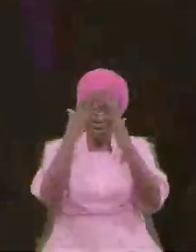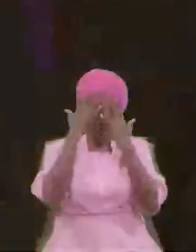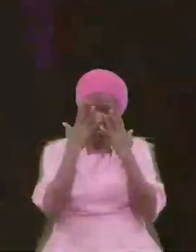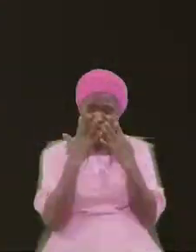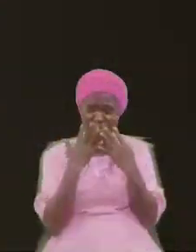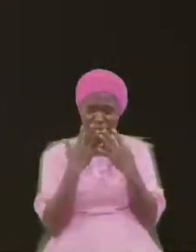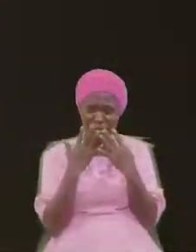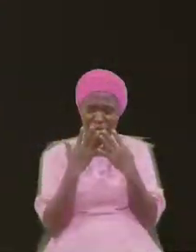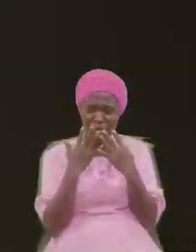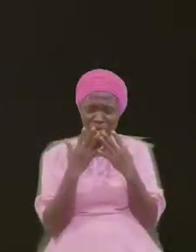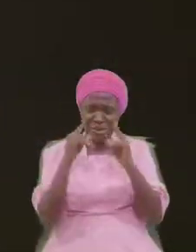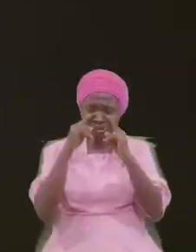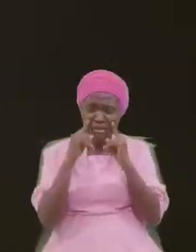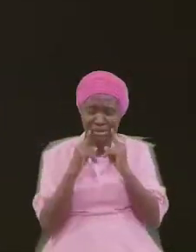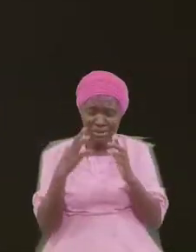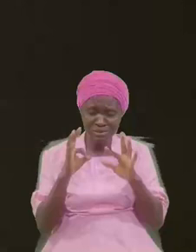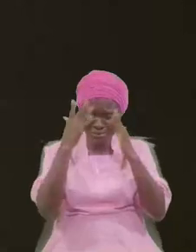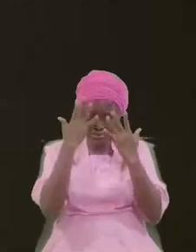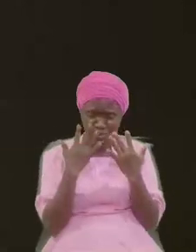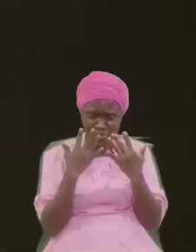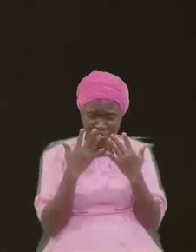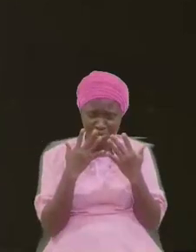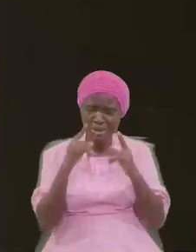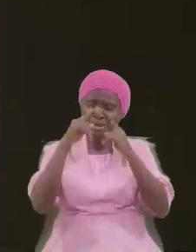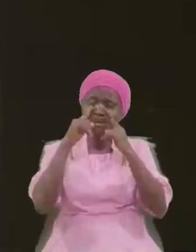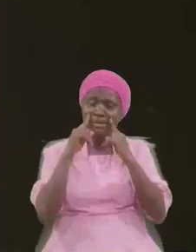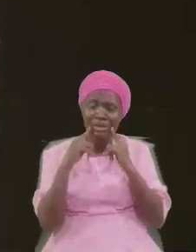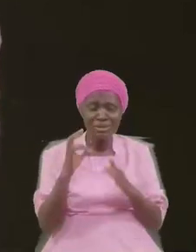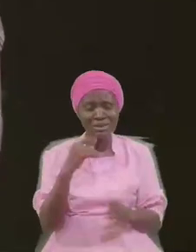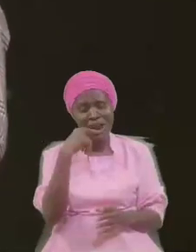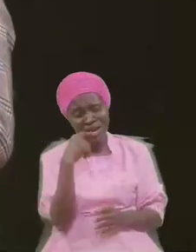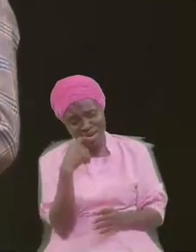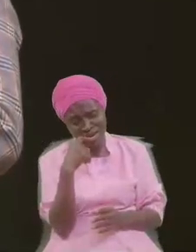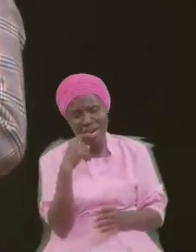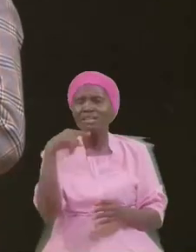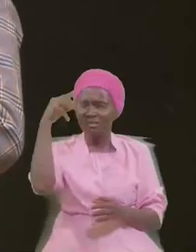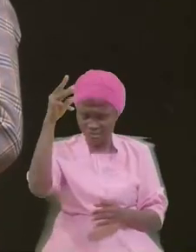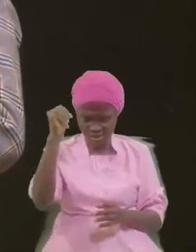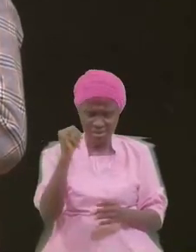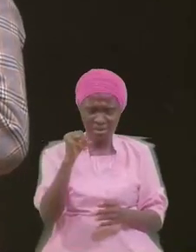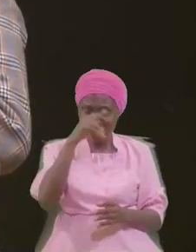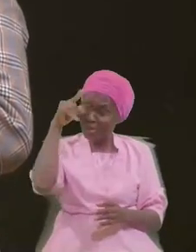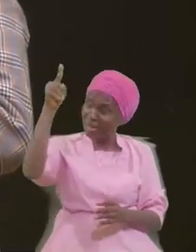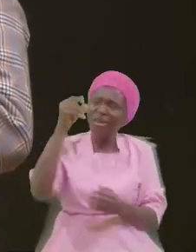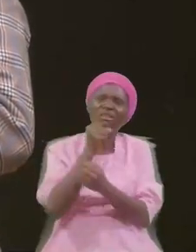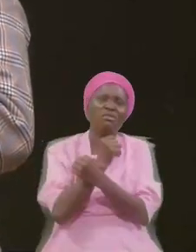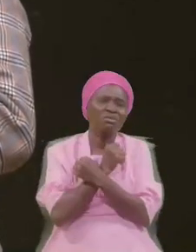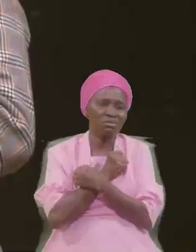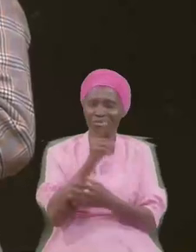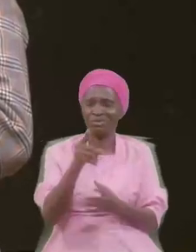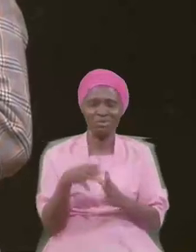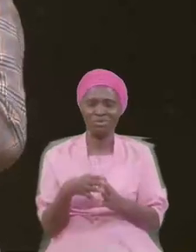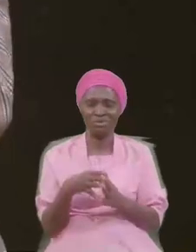de tristesse, les larmes de regret. Parlez au Seigneur, il vous aime. Ce